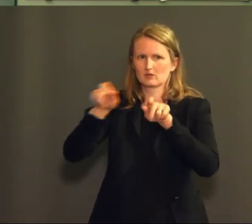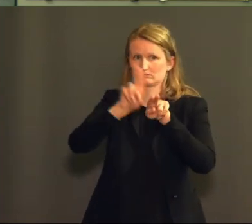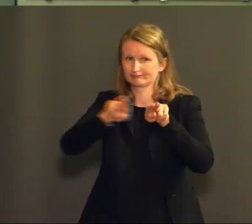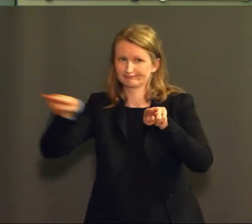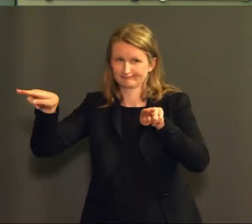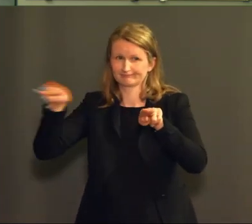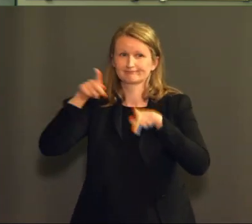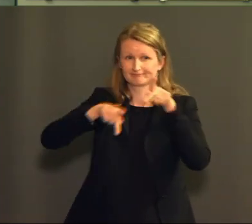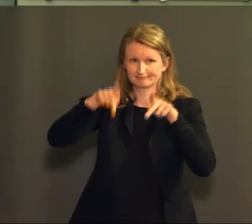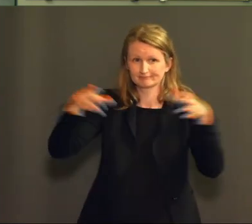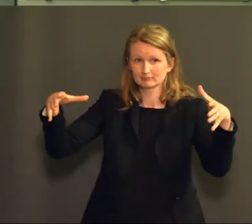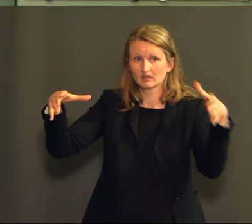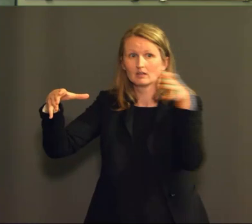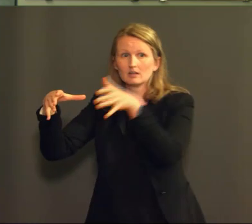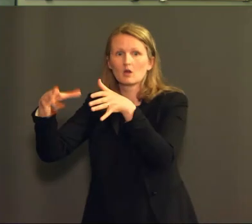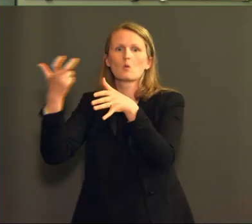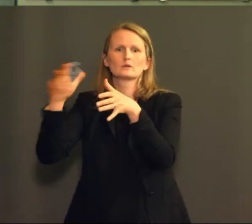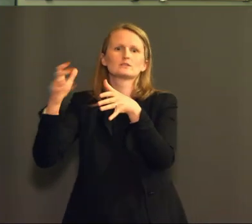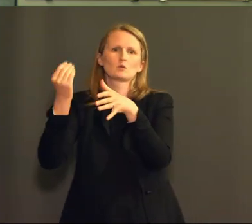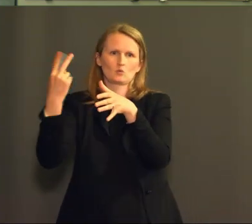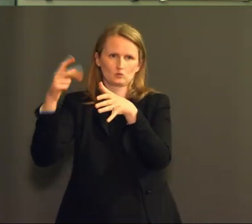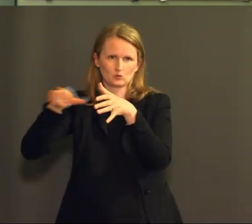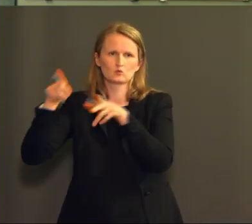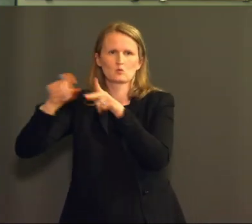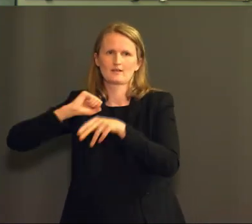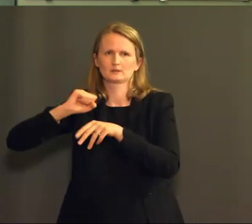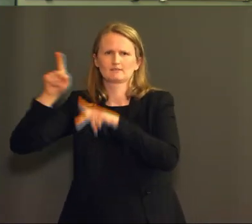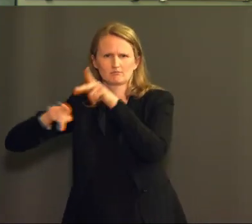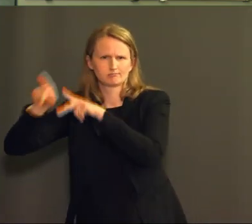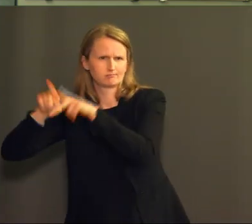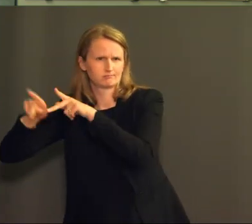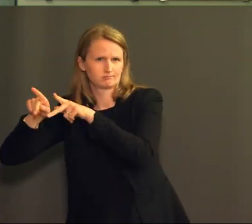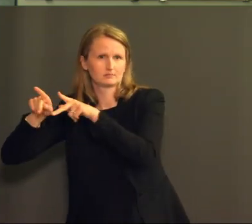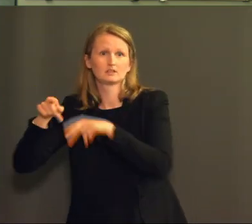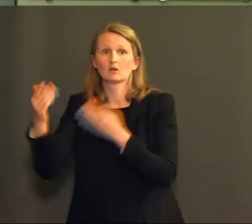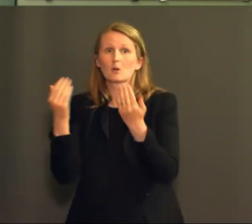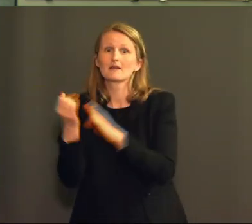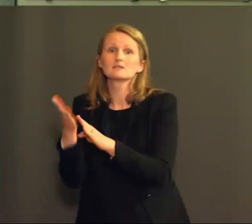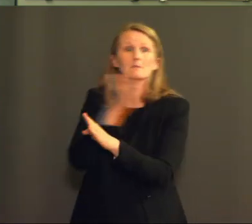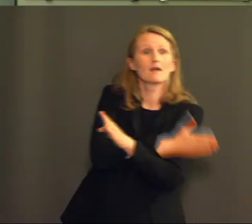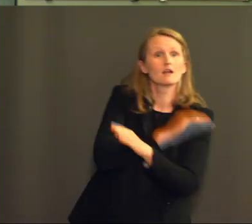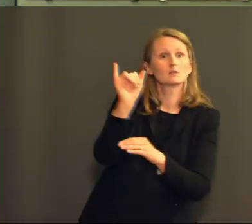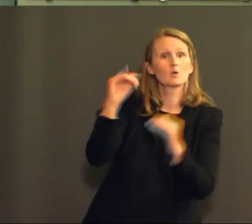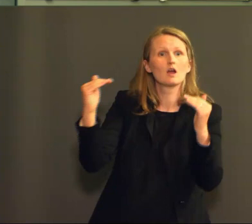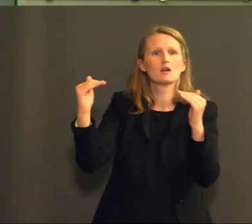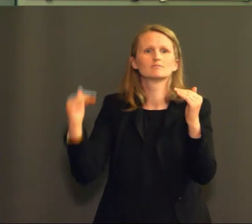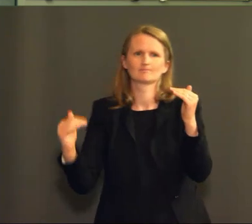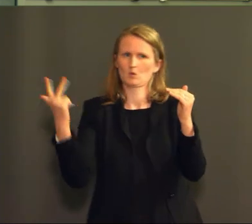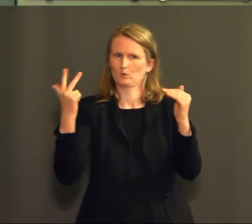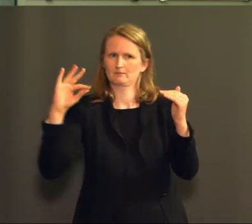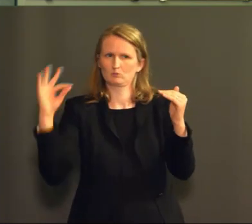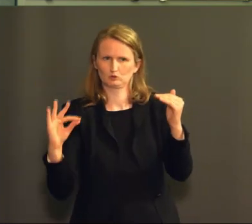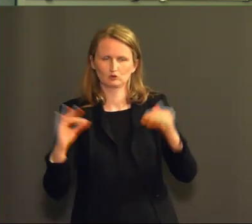Ces chiffres sont de 6% inférieurs à ceux de la semaine précédente. Les décès,